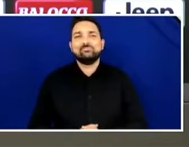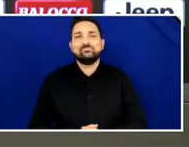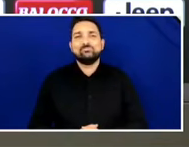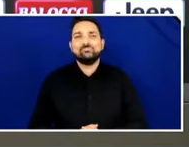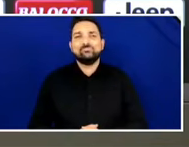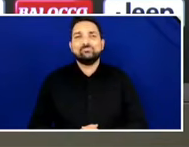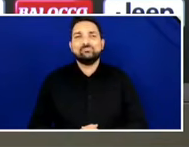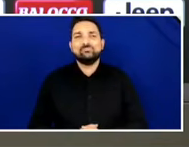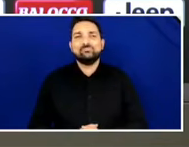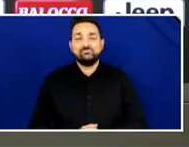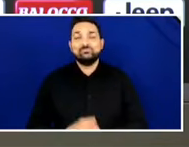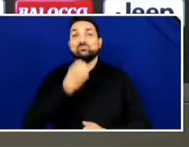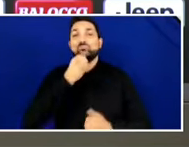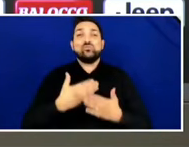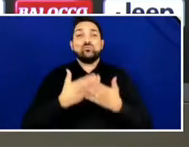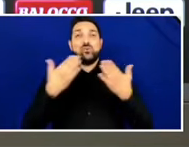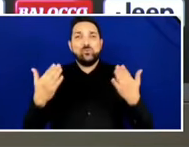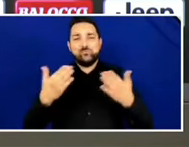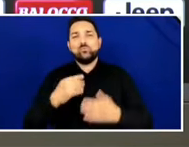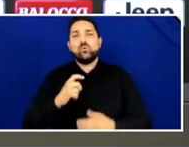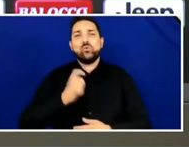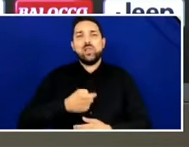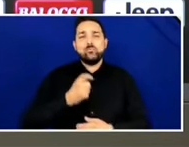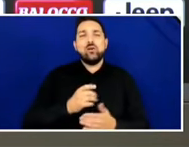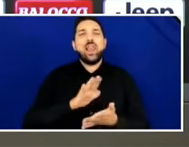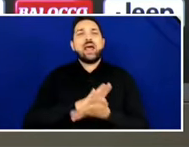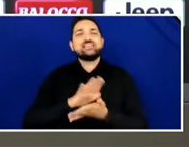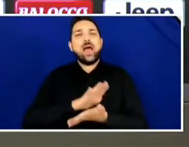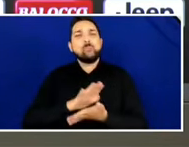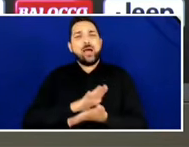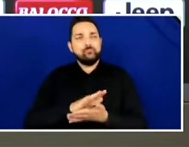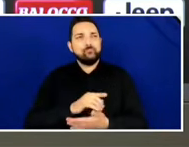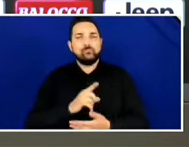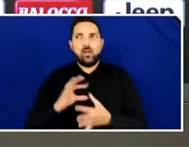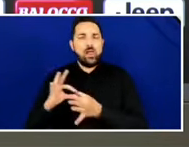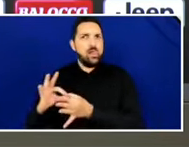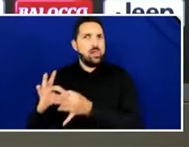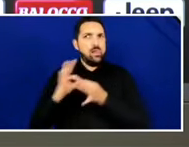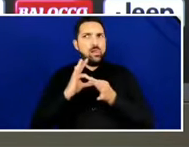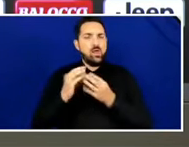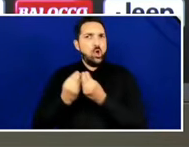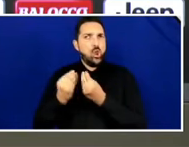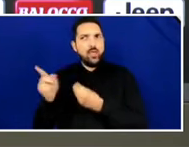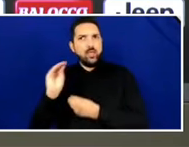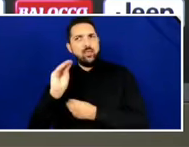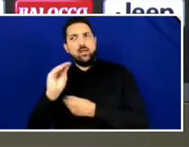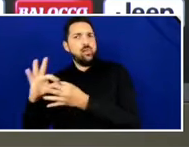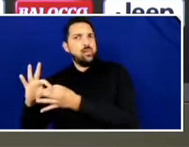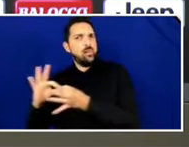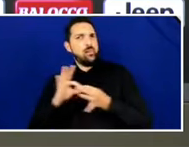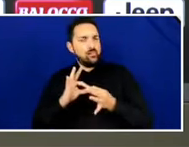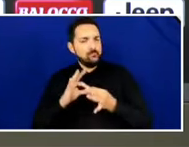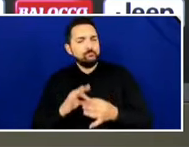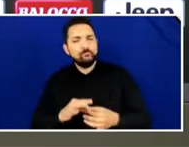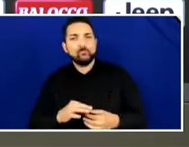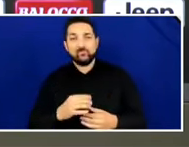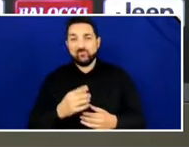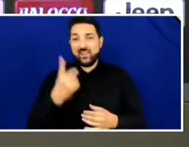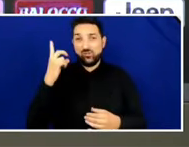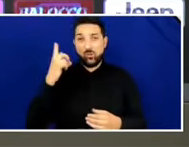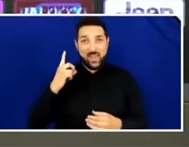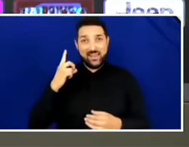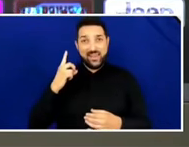Buongiorno mister gugliermo Buccheri La Stampa mi ri allacciava a questa domanda del collega Ecco secondo lei la partita di di domenica è stato comunque